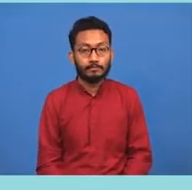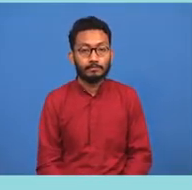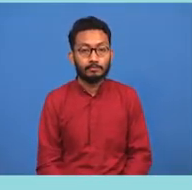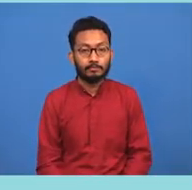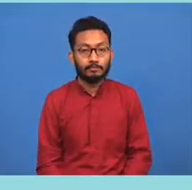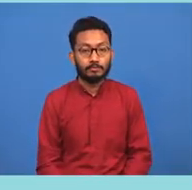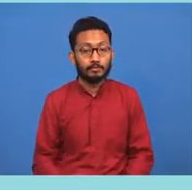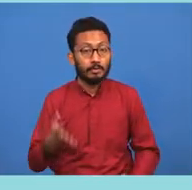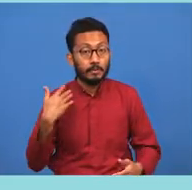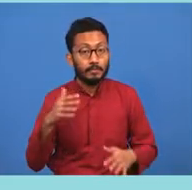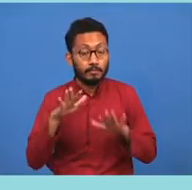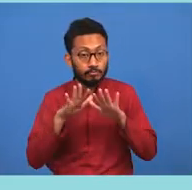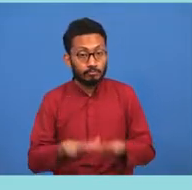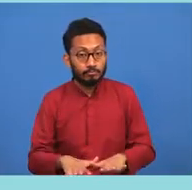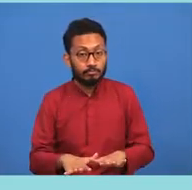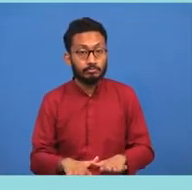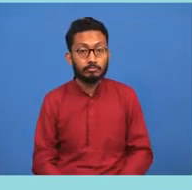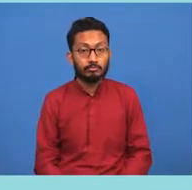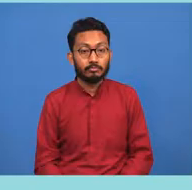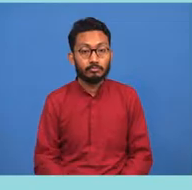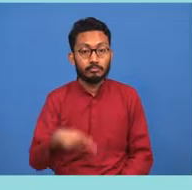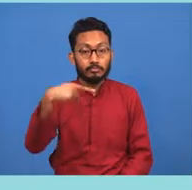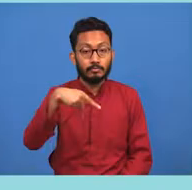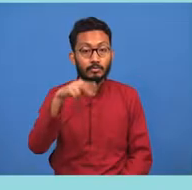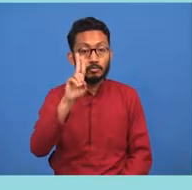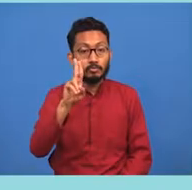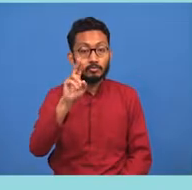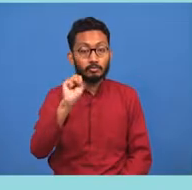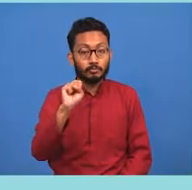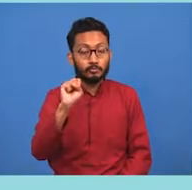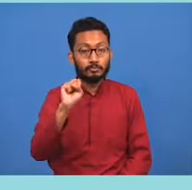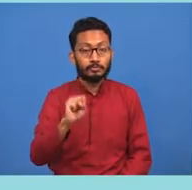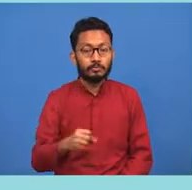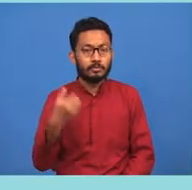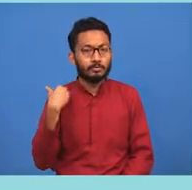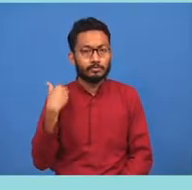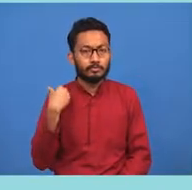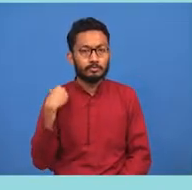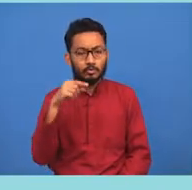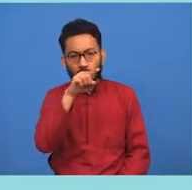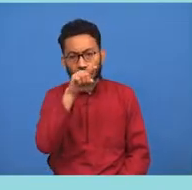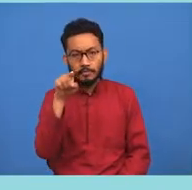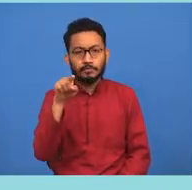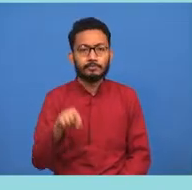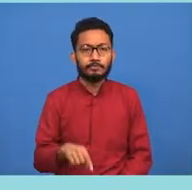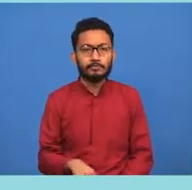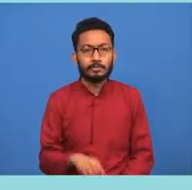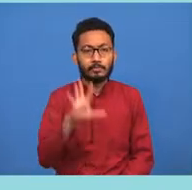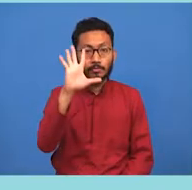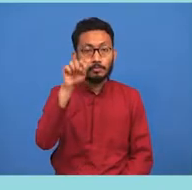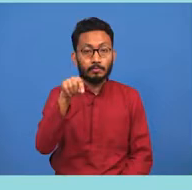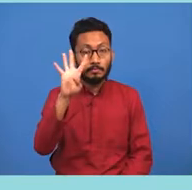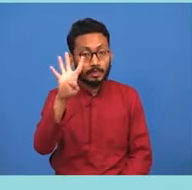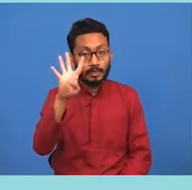Haba pemendakan pelambam 2 sulfat ialah negatif 50.4 kilojoule per